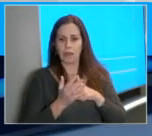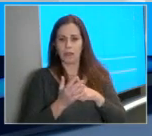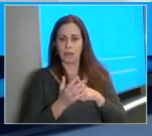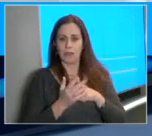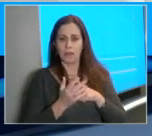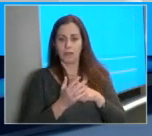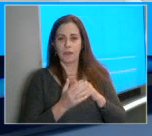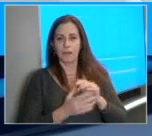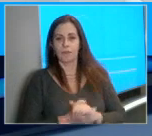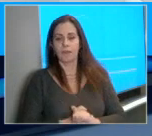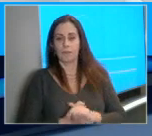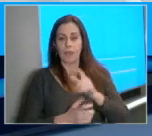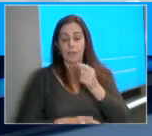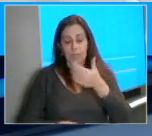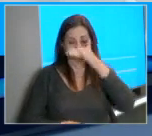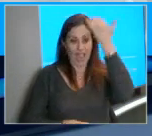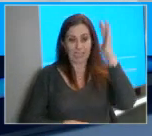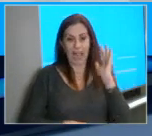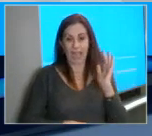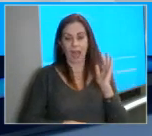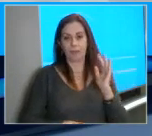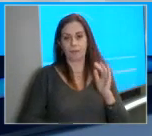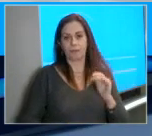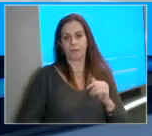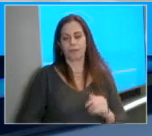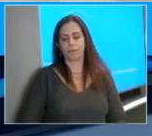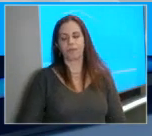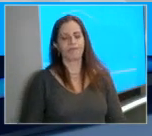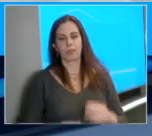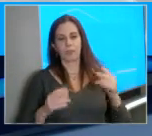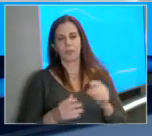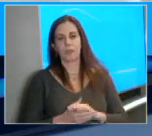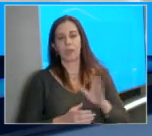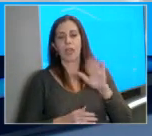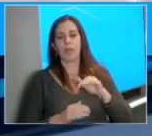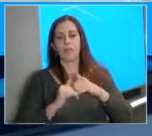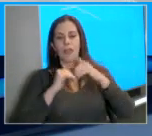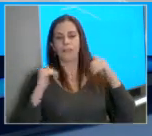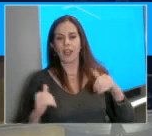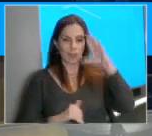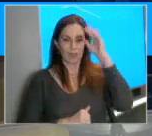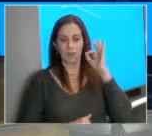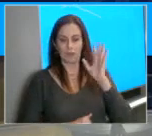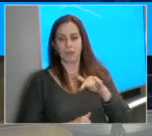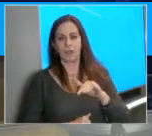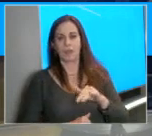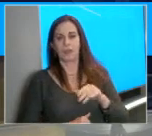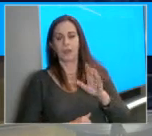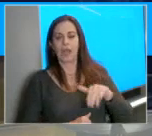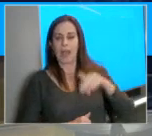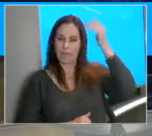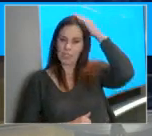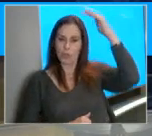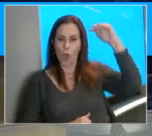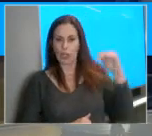רק הייתה קצנה מטעם המנהיגים של הציונות הדתית. כל הנושא של שירת נשים והפרדה מגדרית. יתרה מכך, גם